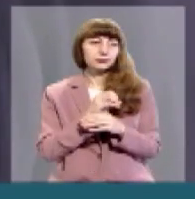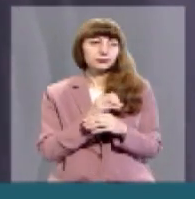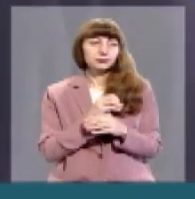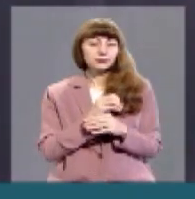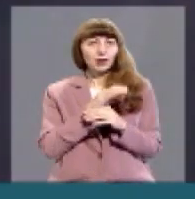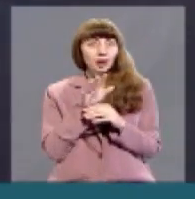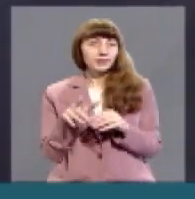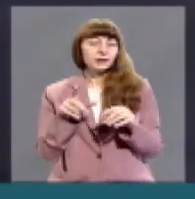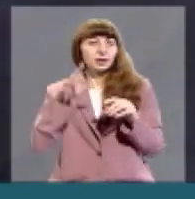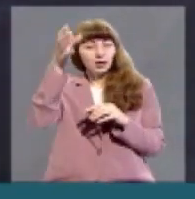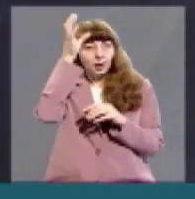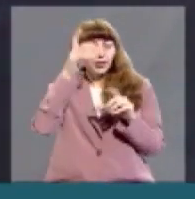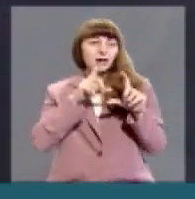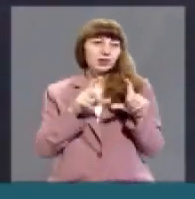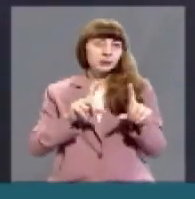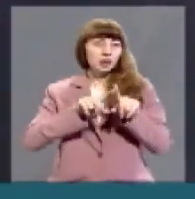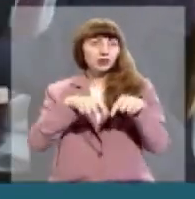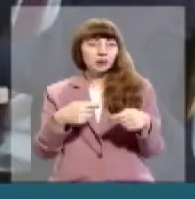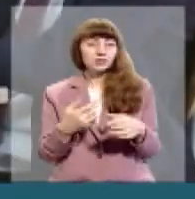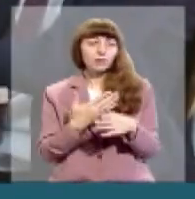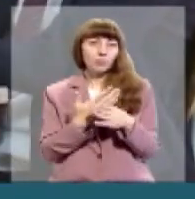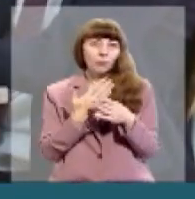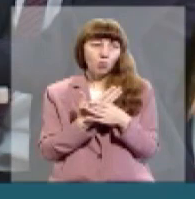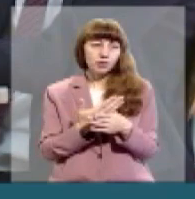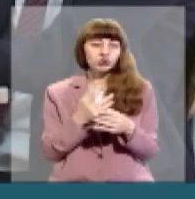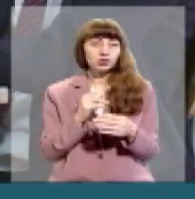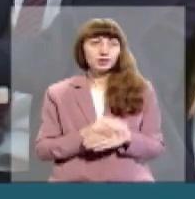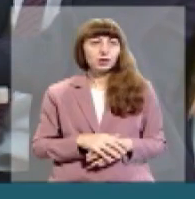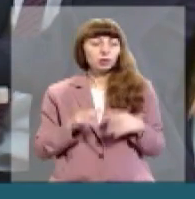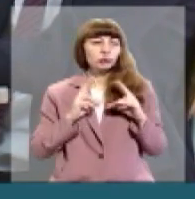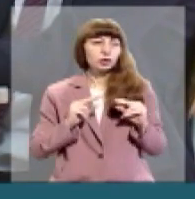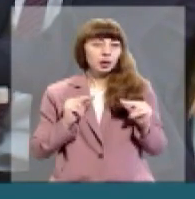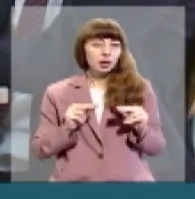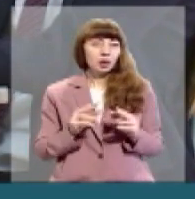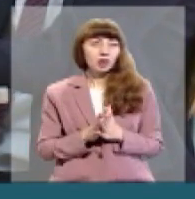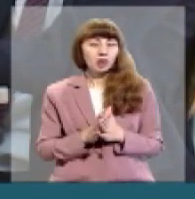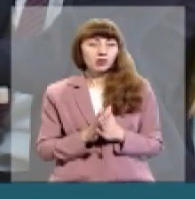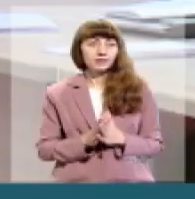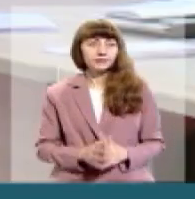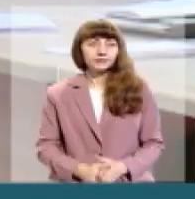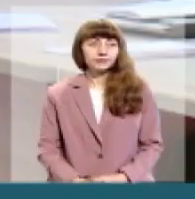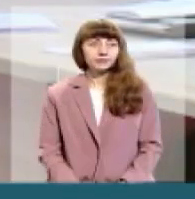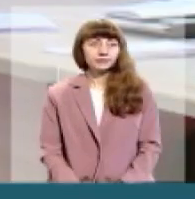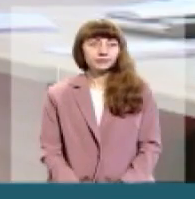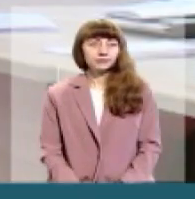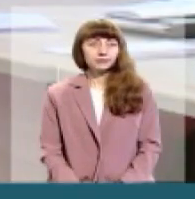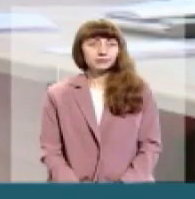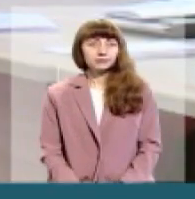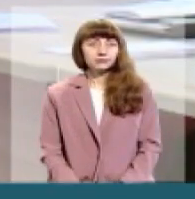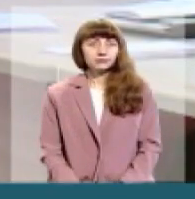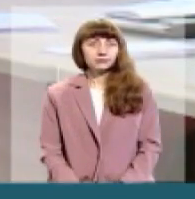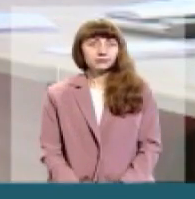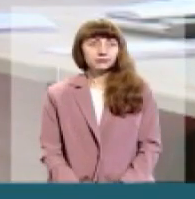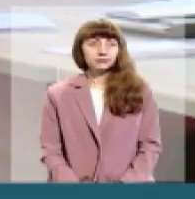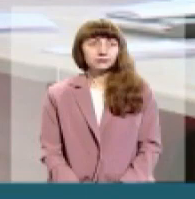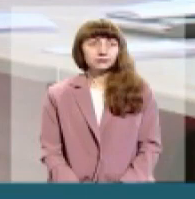халқына қоры 17 ауылдық тірек мектепті құрды. Білім ошақтары жарықтандырылып, мұғалімдерге оқыту курстары мен тағылымдамалары түрінде әдістемелік